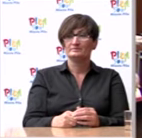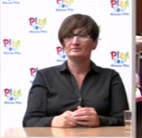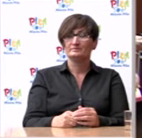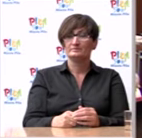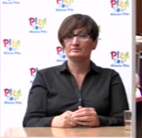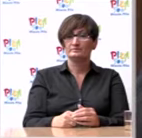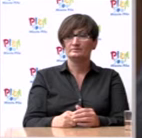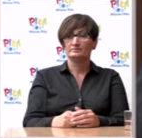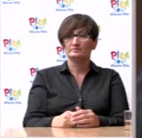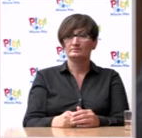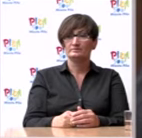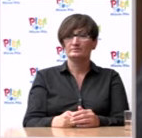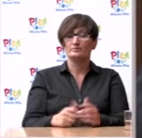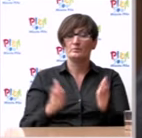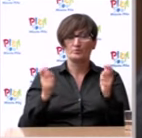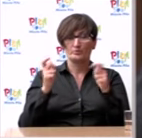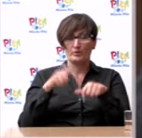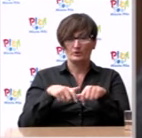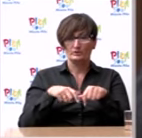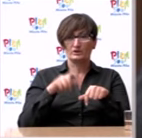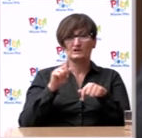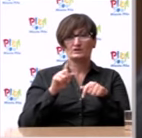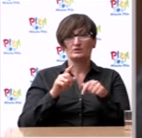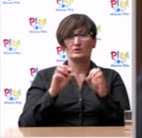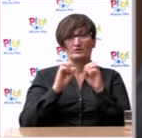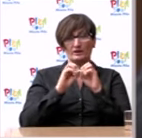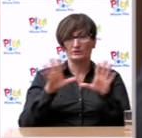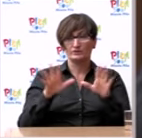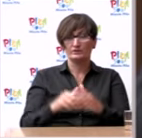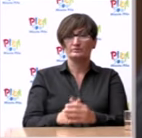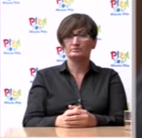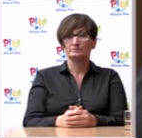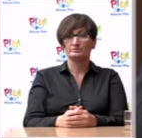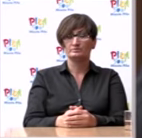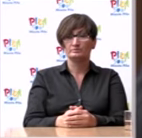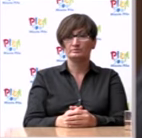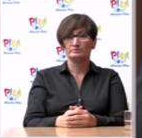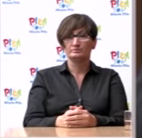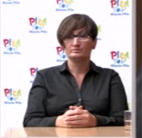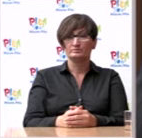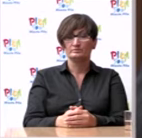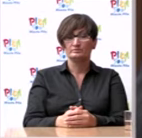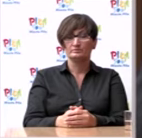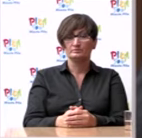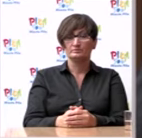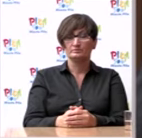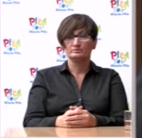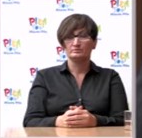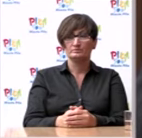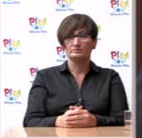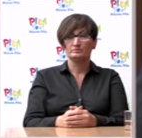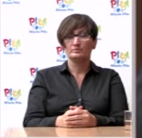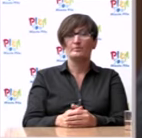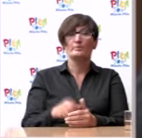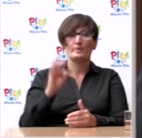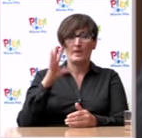Szanowni państwo, gwoli sprostowania i wyjaśnienia, oczywiście, żeby nie było niedomówień. Rzeczywiście